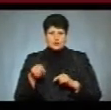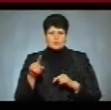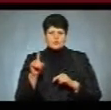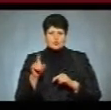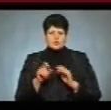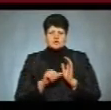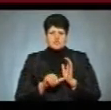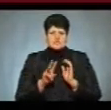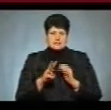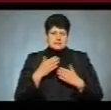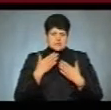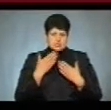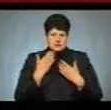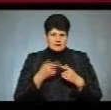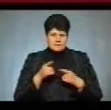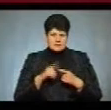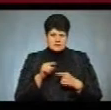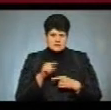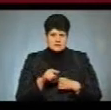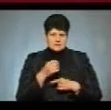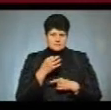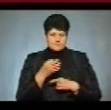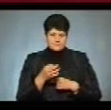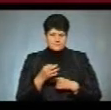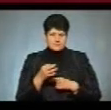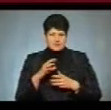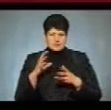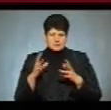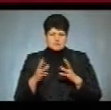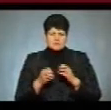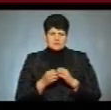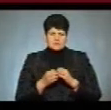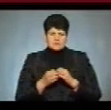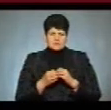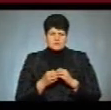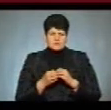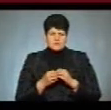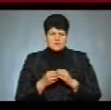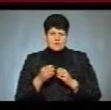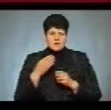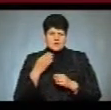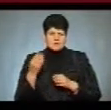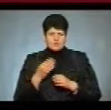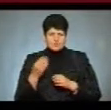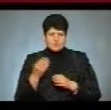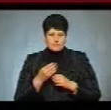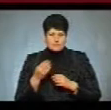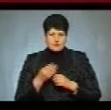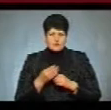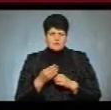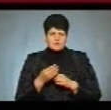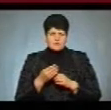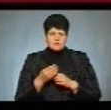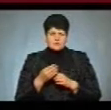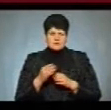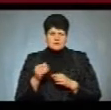Я зачитав все, повідомив, все гарно, все прекрасно, все гарно голосувалося. Протокол окружної виборчої